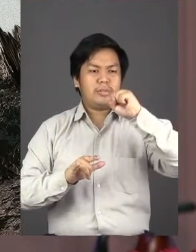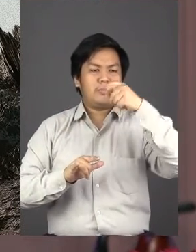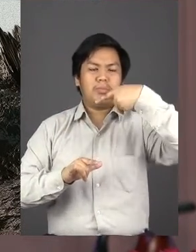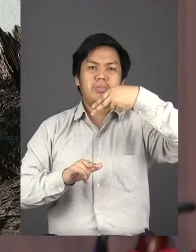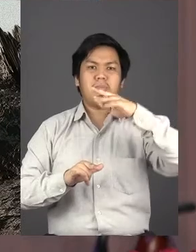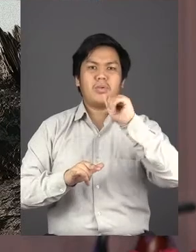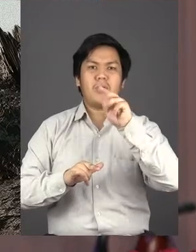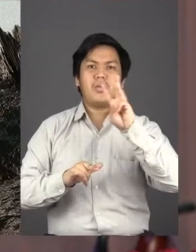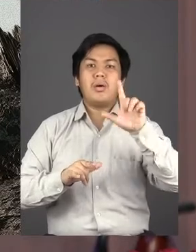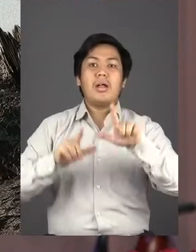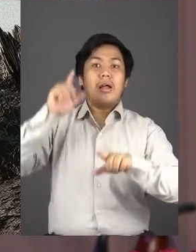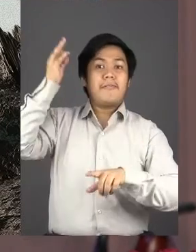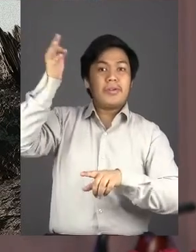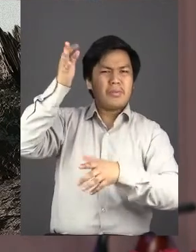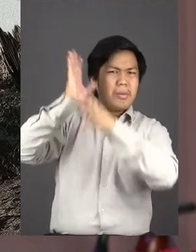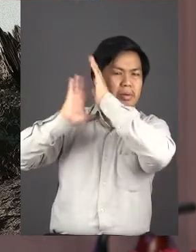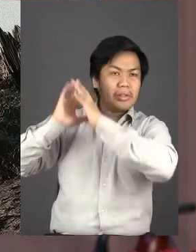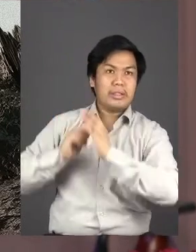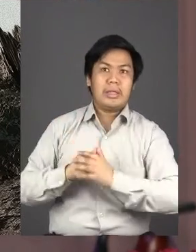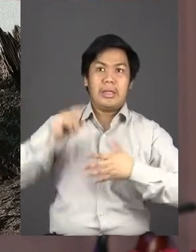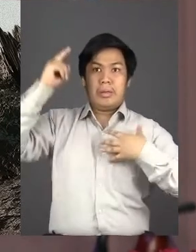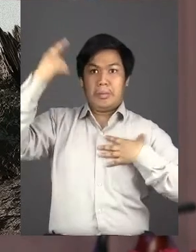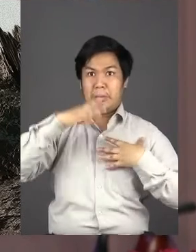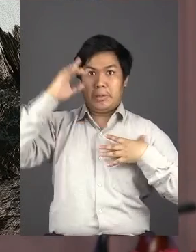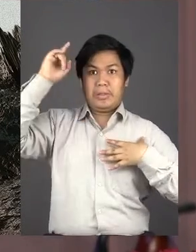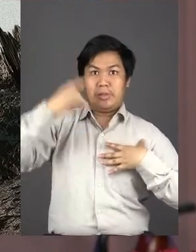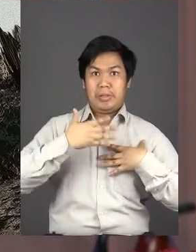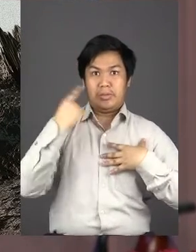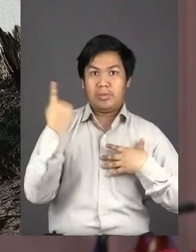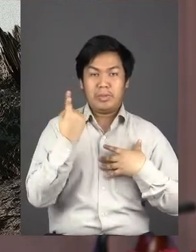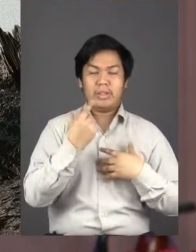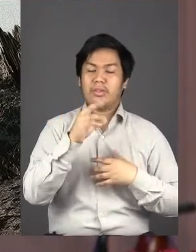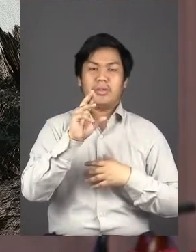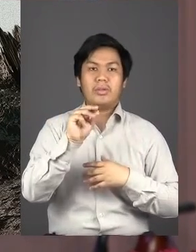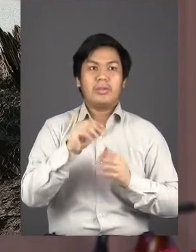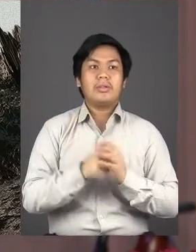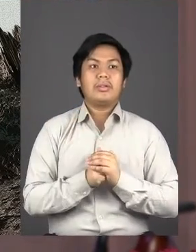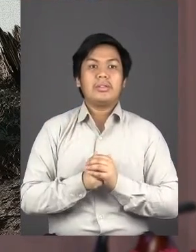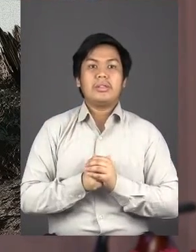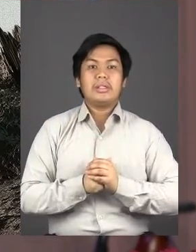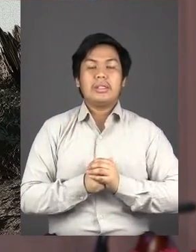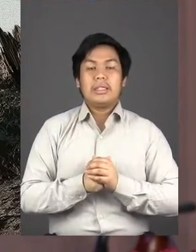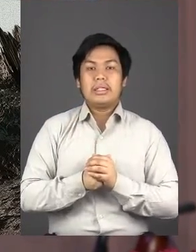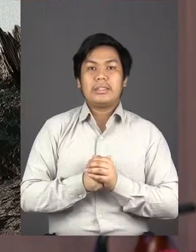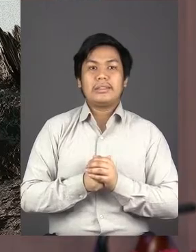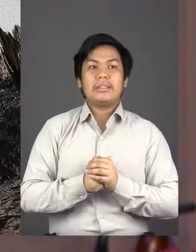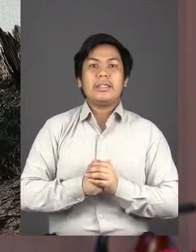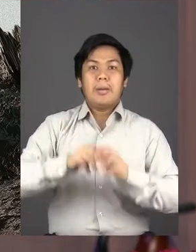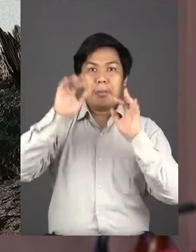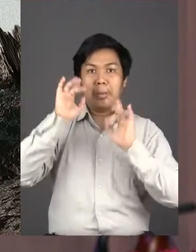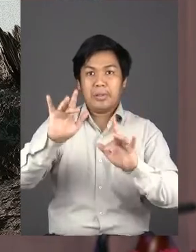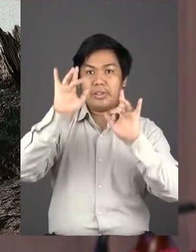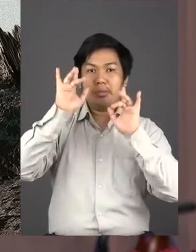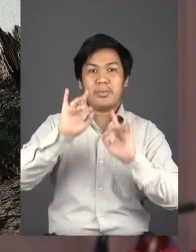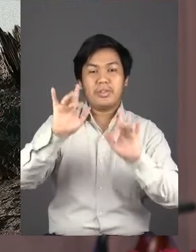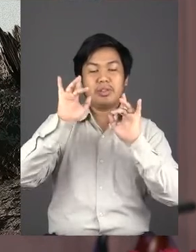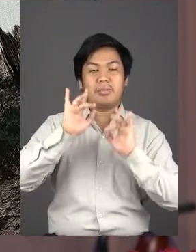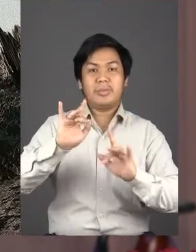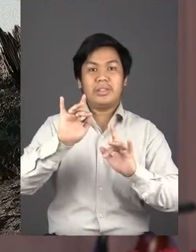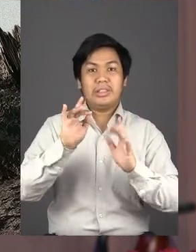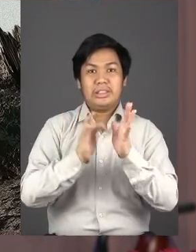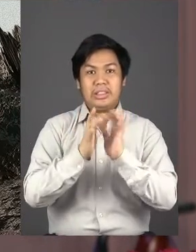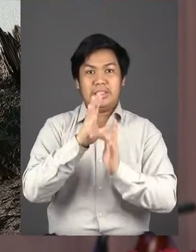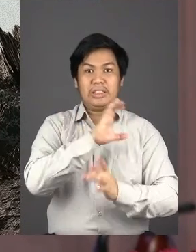siya dinidescribe na grace, grace, grace. Hindi po siya dinidescribe na mercy, mercy,